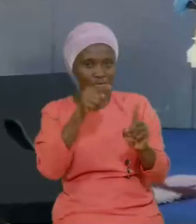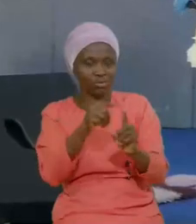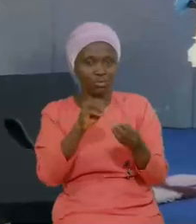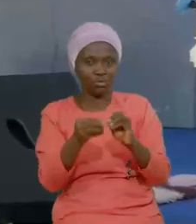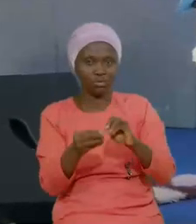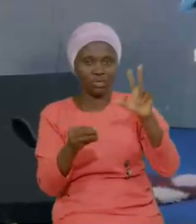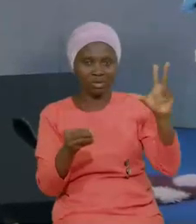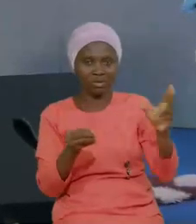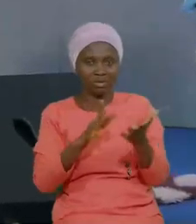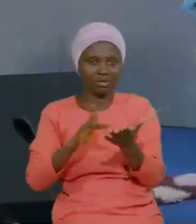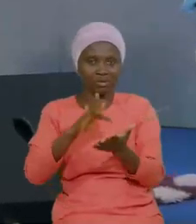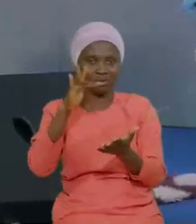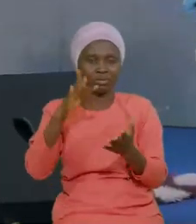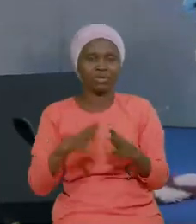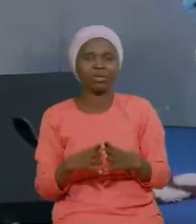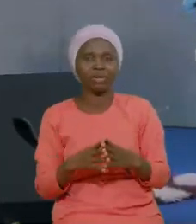Deuxièmement le but.